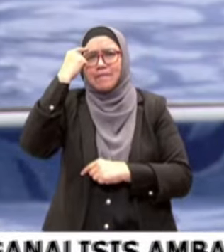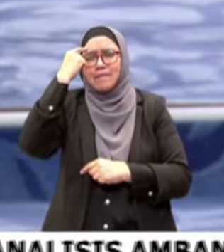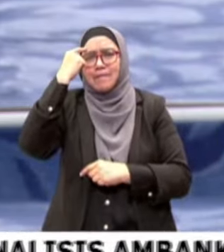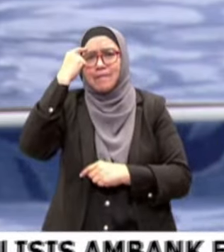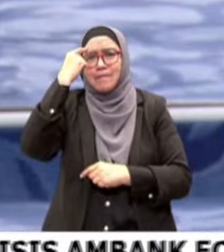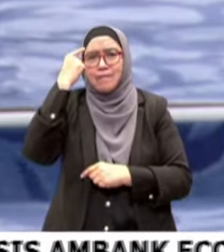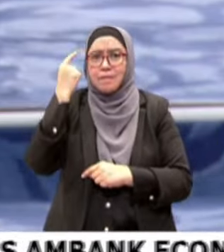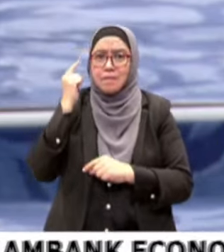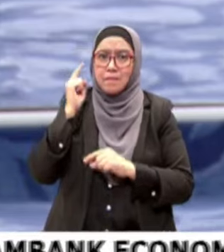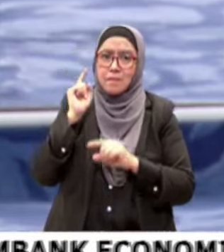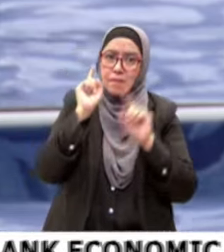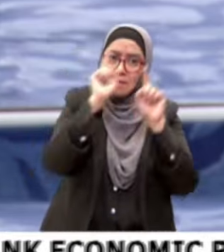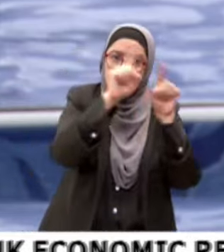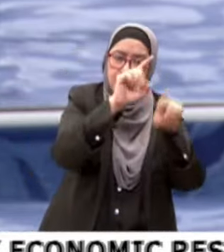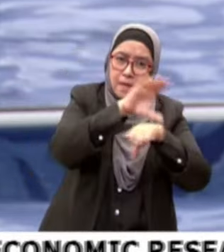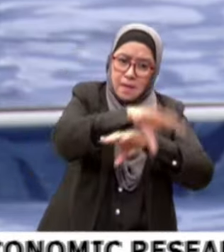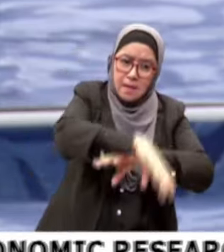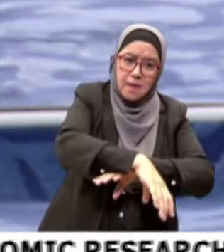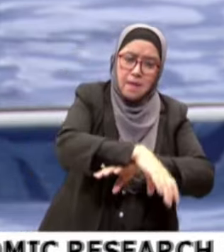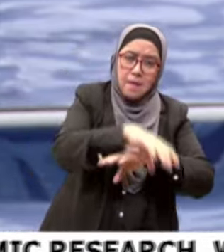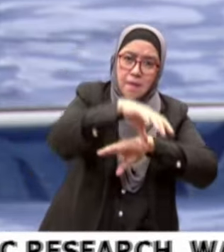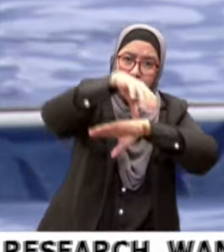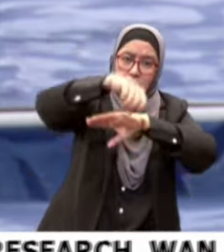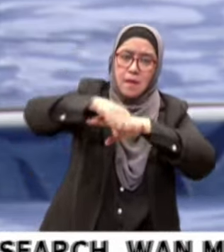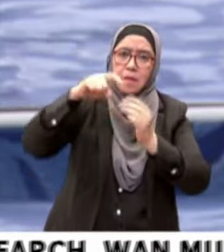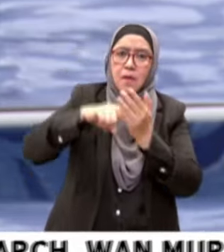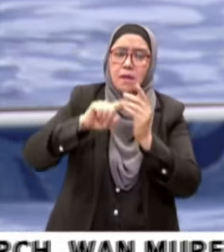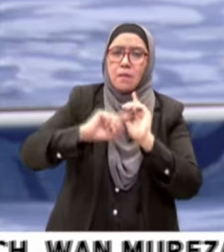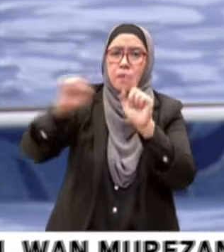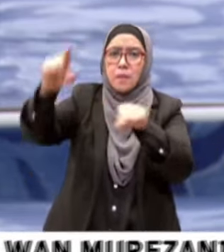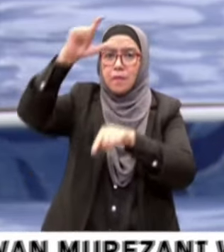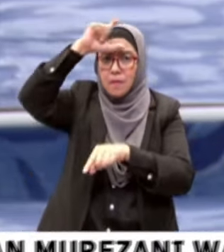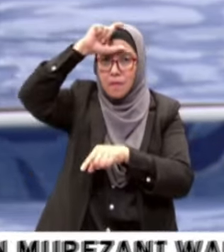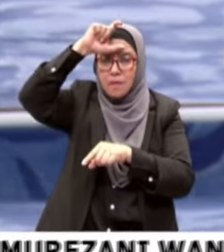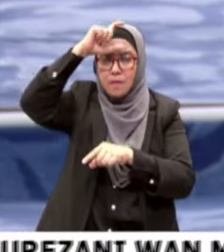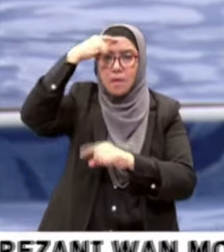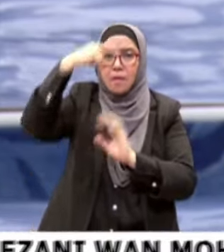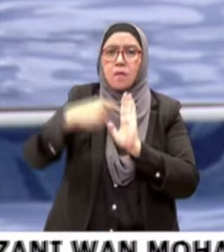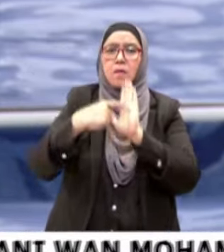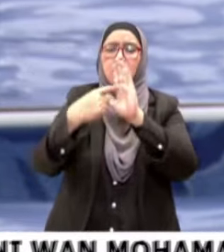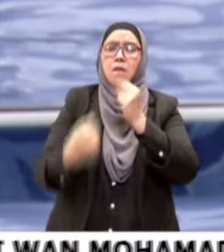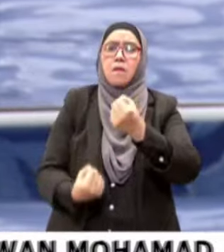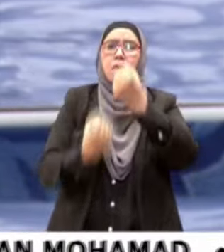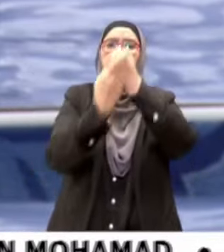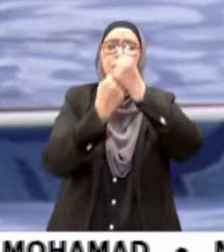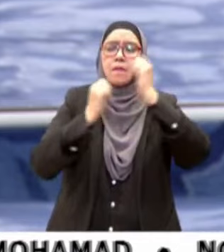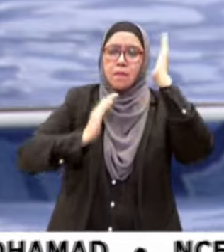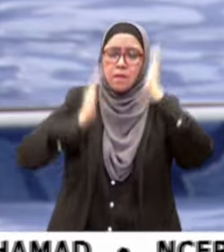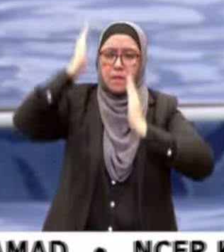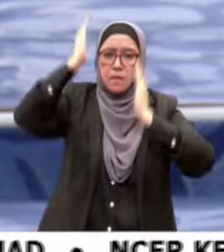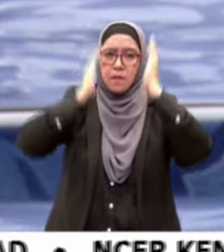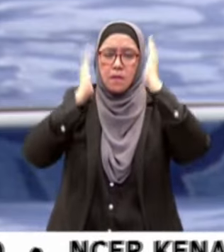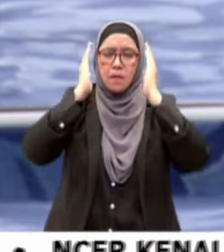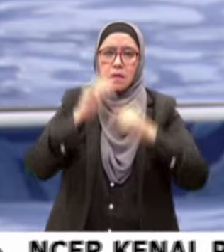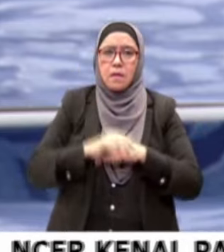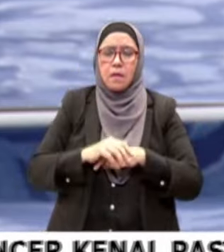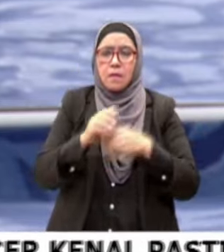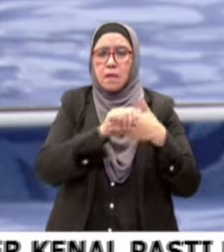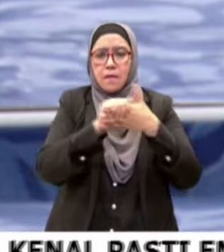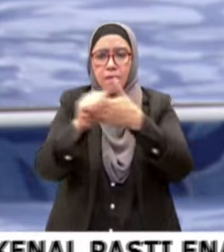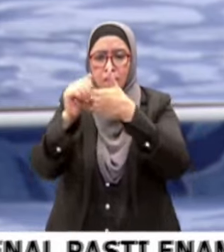terpaksa bertolak malam ini untuk ke Turki untuk menunjukkan sokongan kita terhadap beberapa pemimpin negara